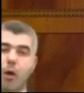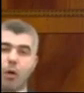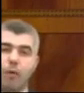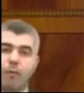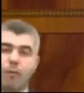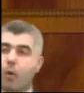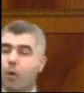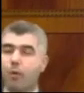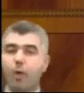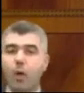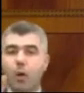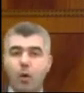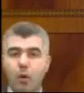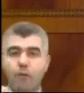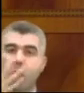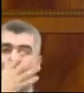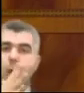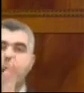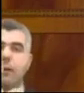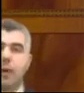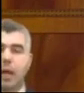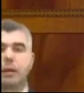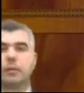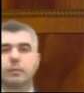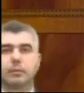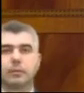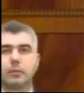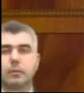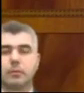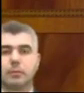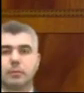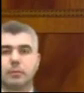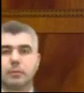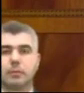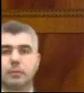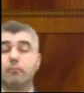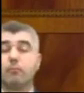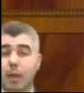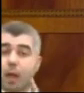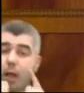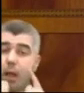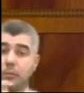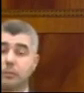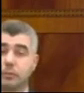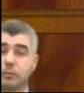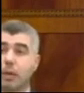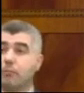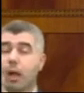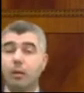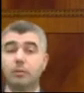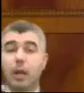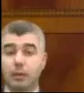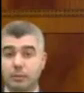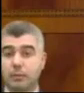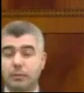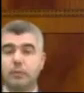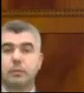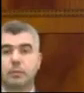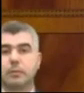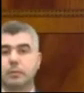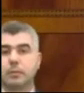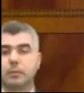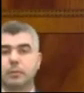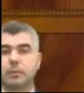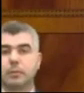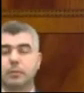تاريخ بين أيدينا، تاريخ منفتح نحو أوروبا ومنفتح نحو أفريقيا. وأعتقد بأن هذه الرؤية تشاطرها الملك